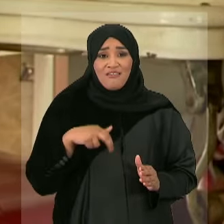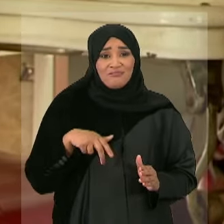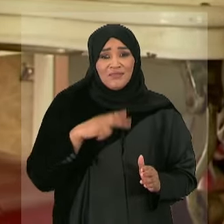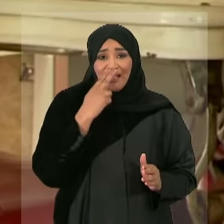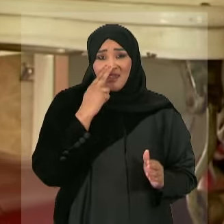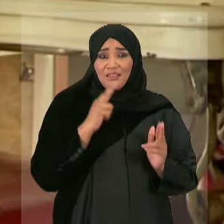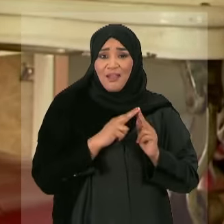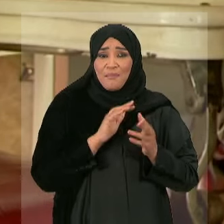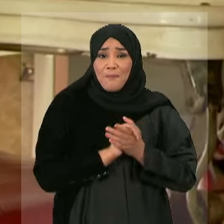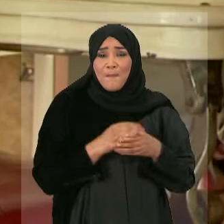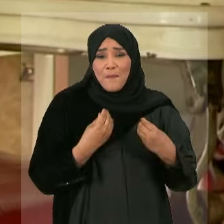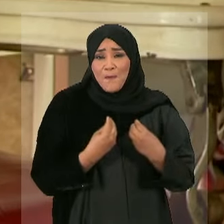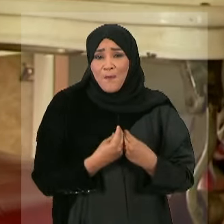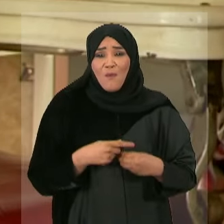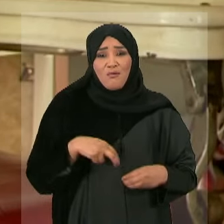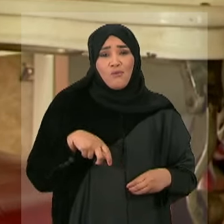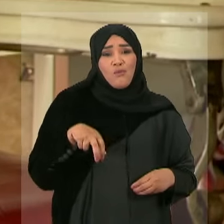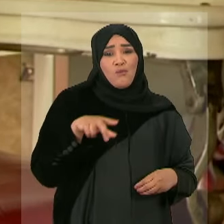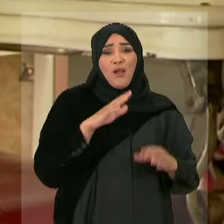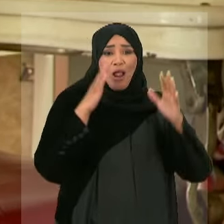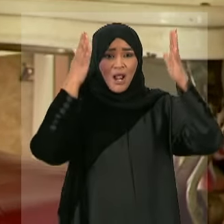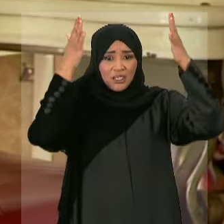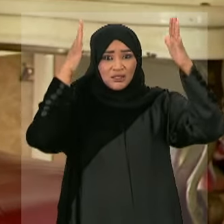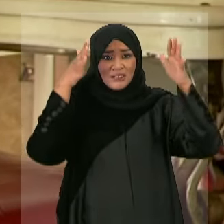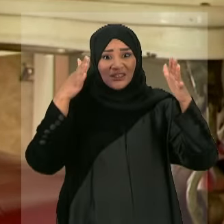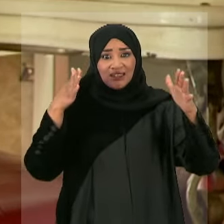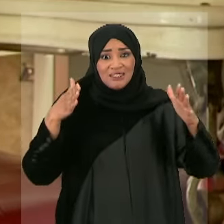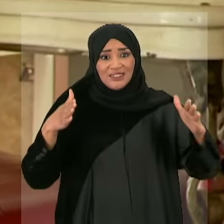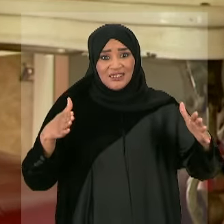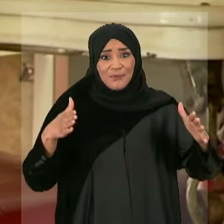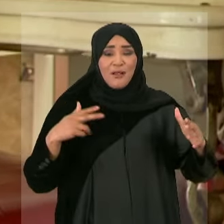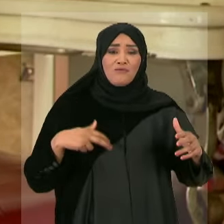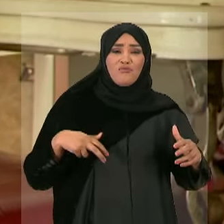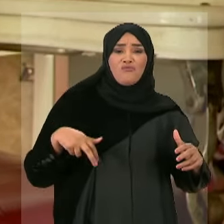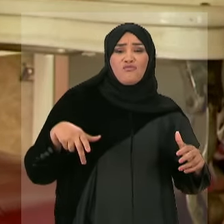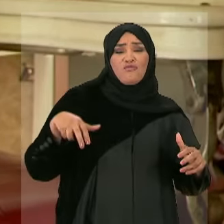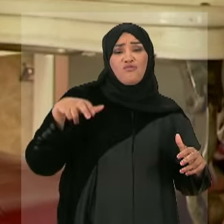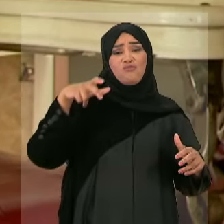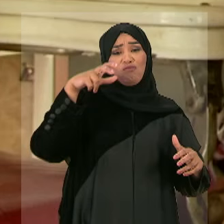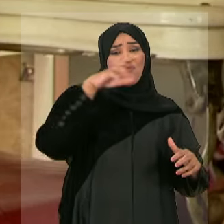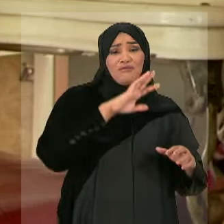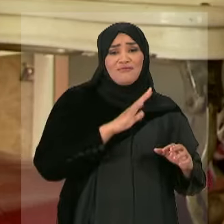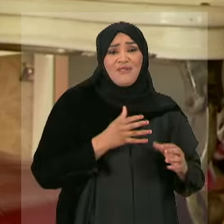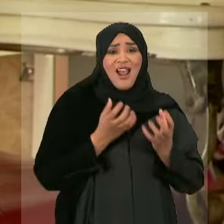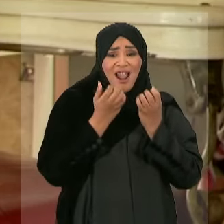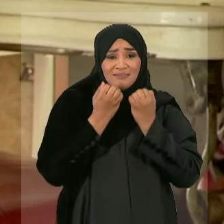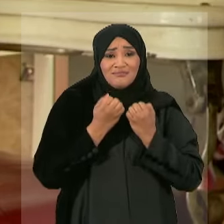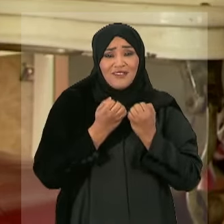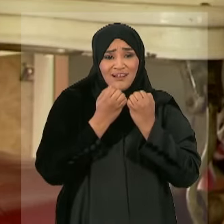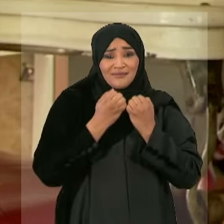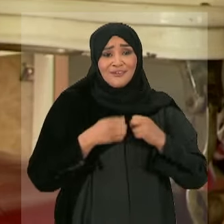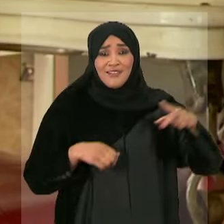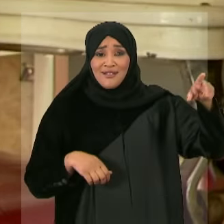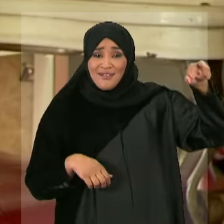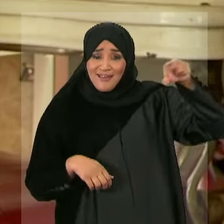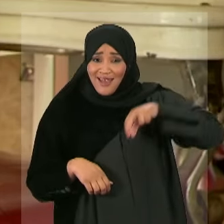فوق، نمشي من العين لجبل النمسا فوق للخنوق ونرجع، نرجع